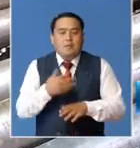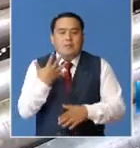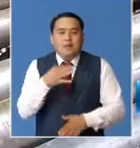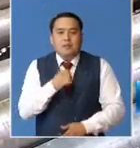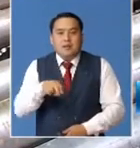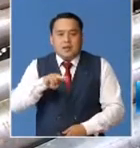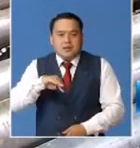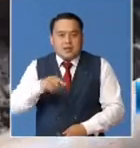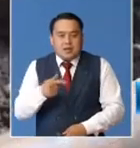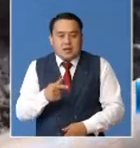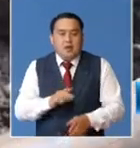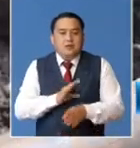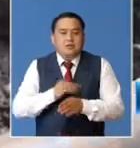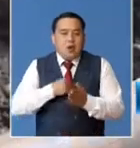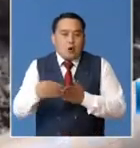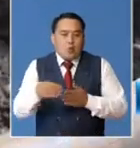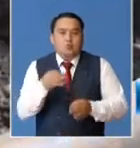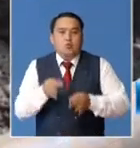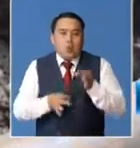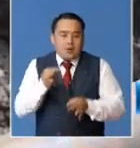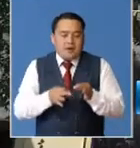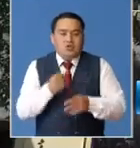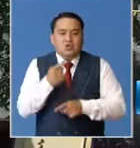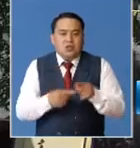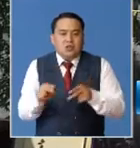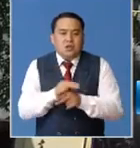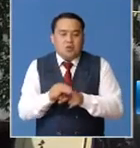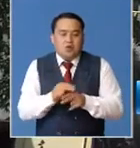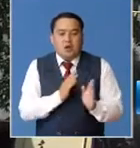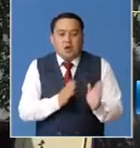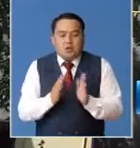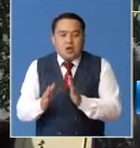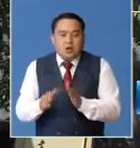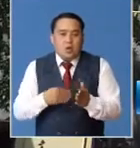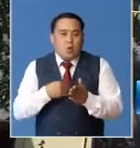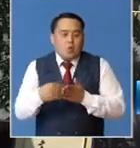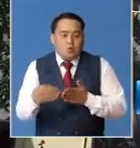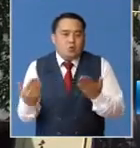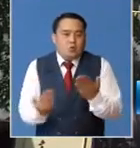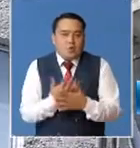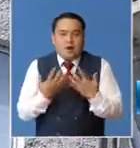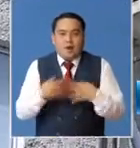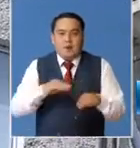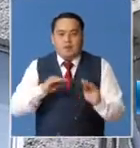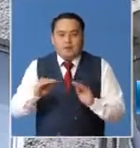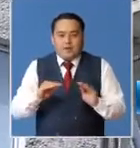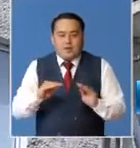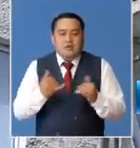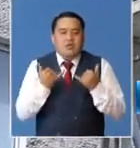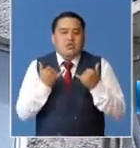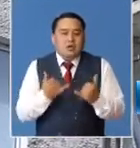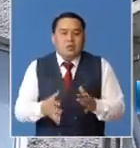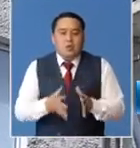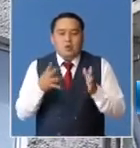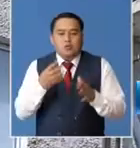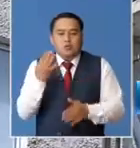5,5 миллиардов пойдут на закуп топлива, остальная часть уйдет на ремонт системы отопления и приобретение нового оборудования. Таковых на данный момент